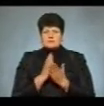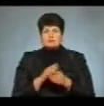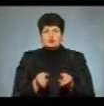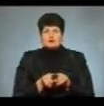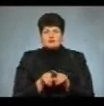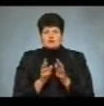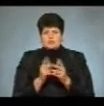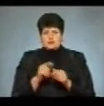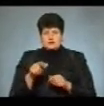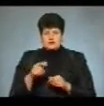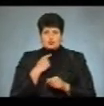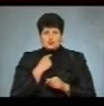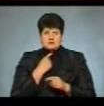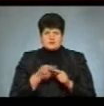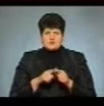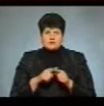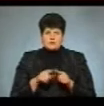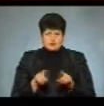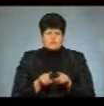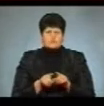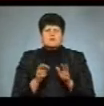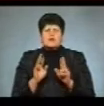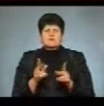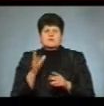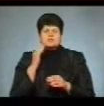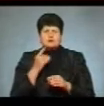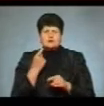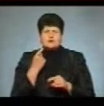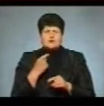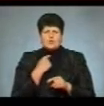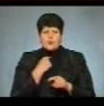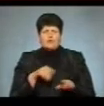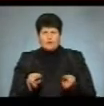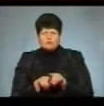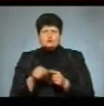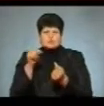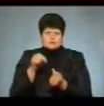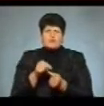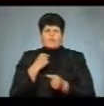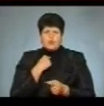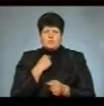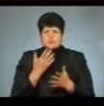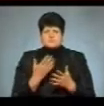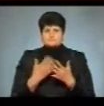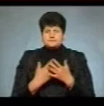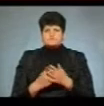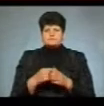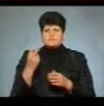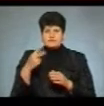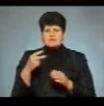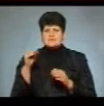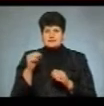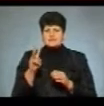голосів. Однаково вважається це, тобто голос в голос, як вважається так, однаковість? Так, це голос в голос. Тобто, відповідно, якщо, наприклад, там